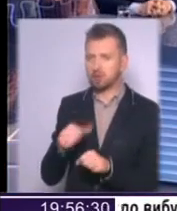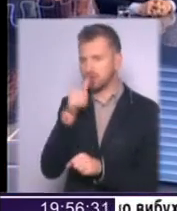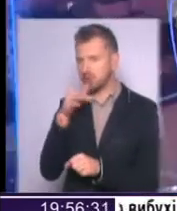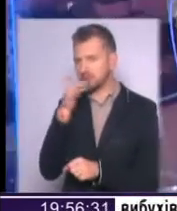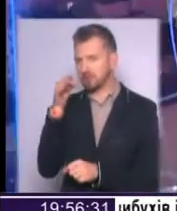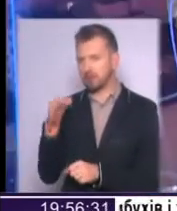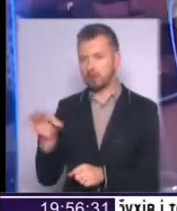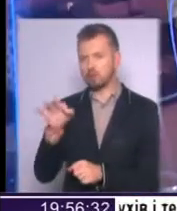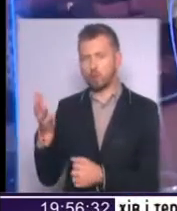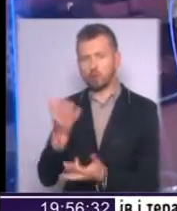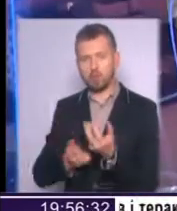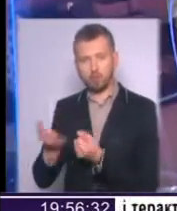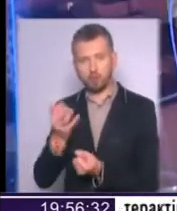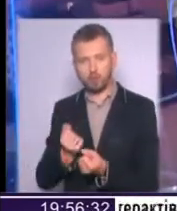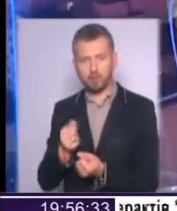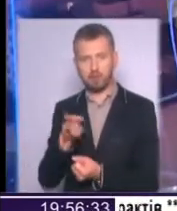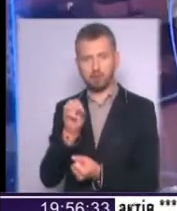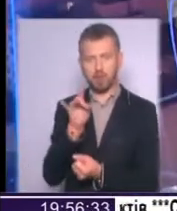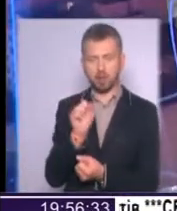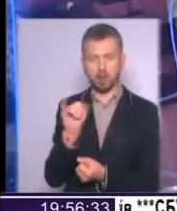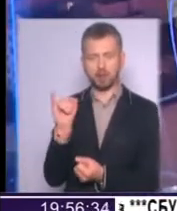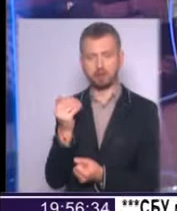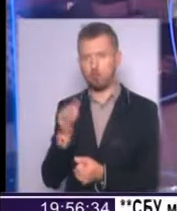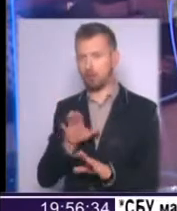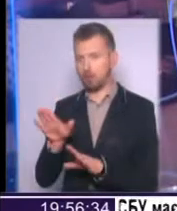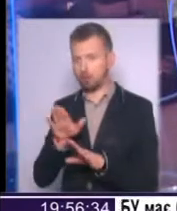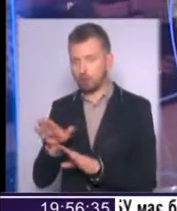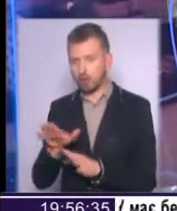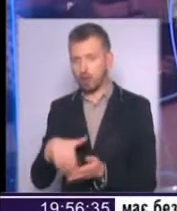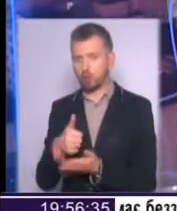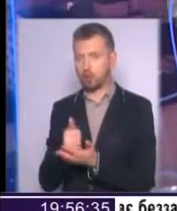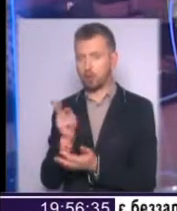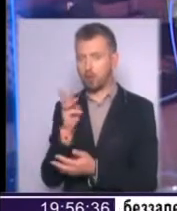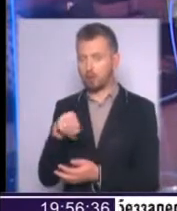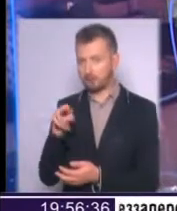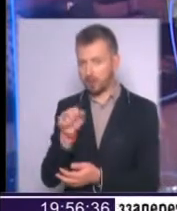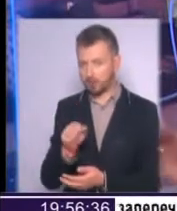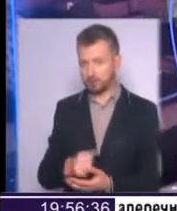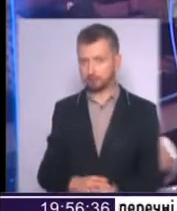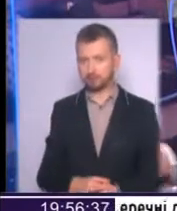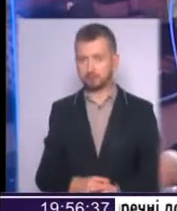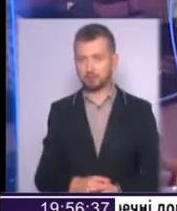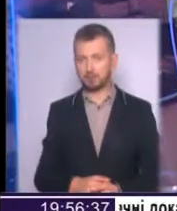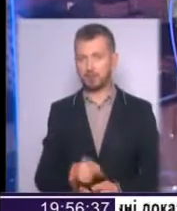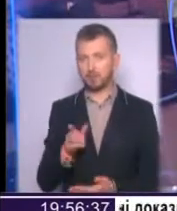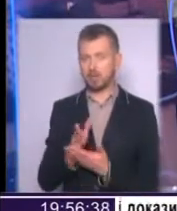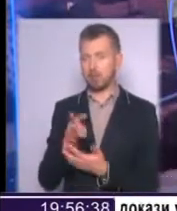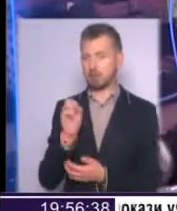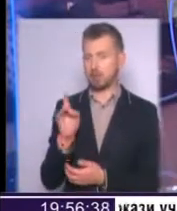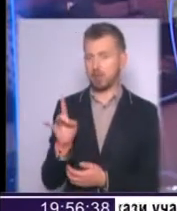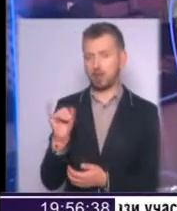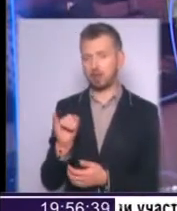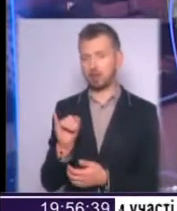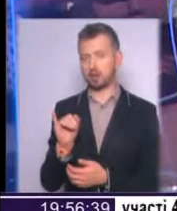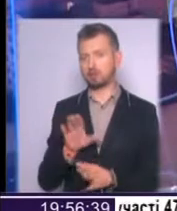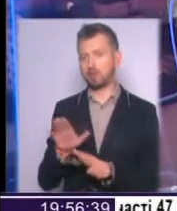там щодо прийомів мера і його заступника, голови КМДА, вірніше. Ну, бо він і є мером, да. І мер, і голова